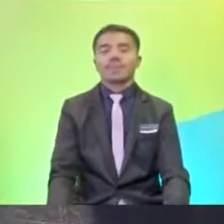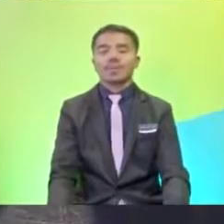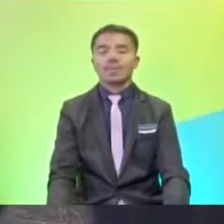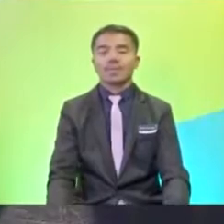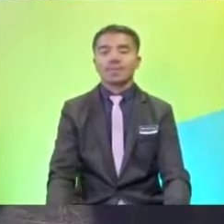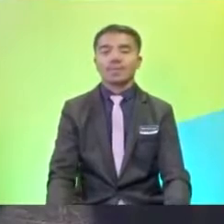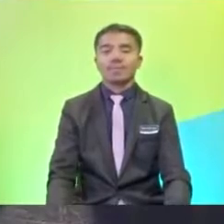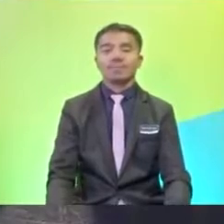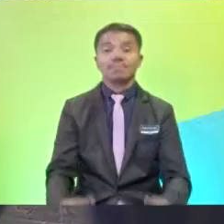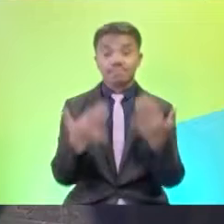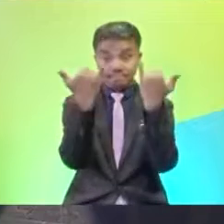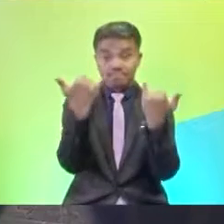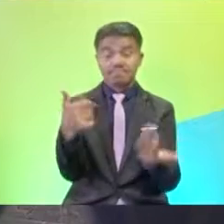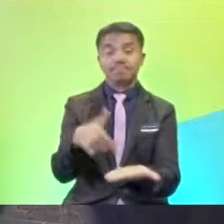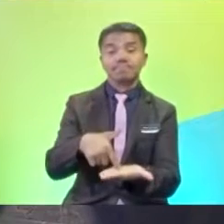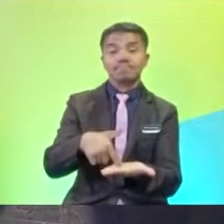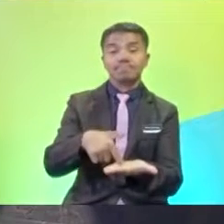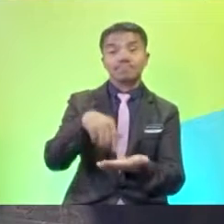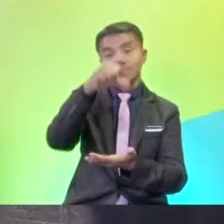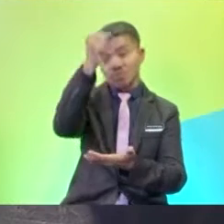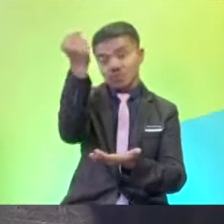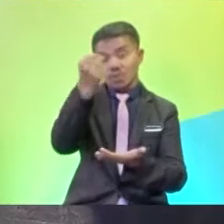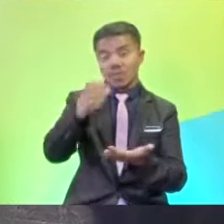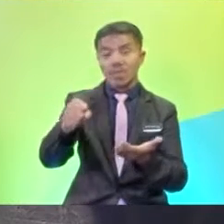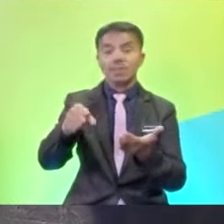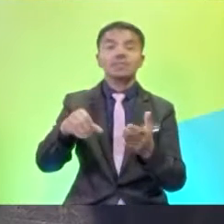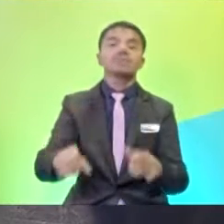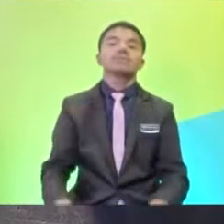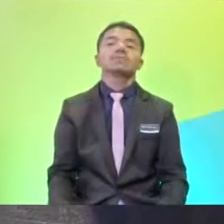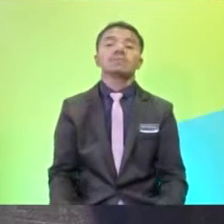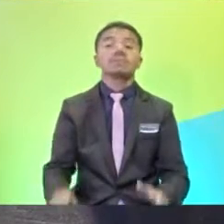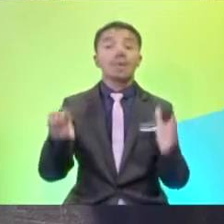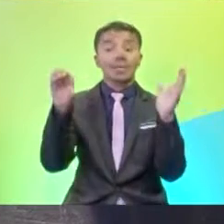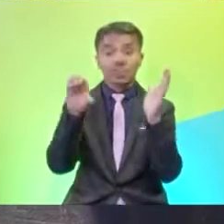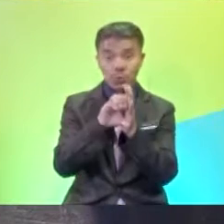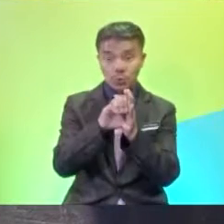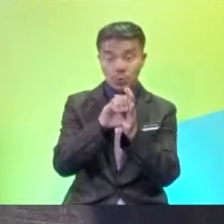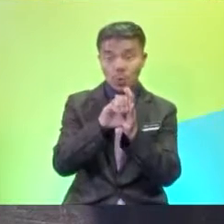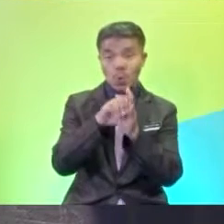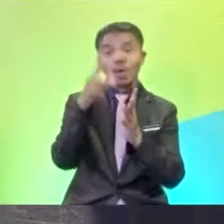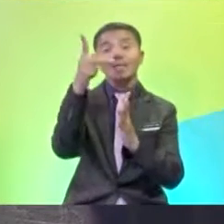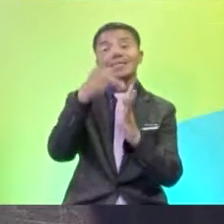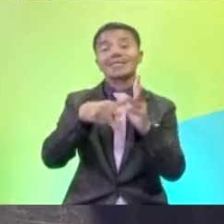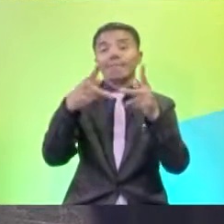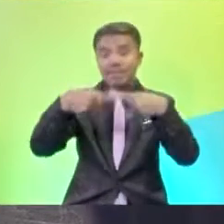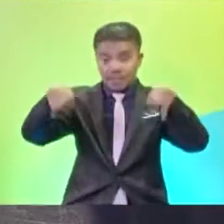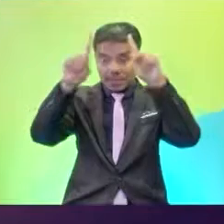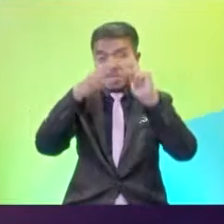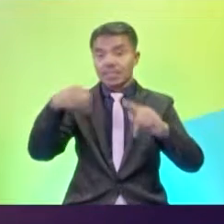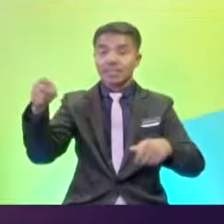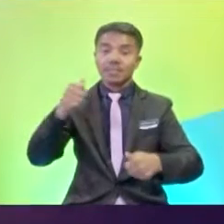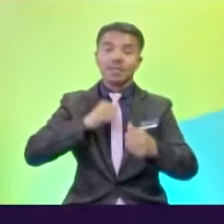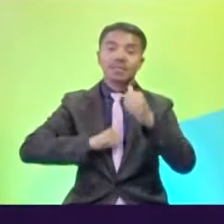Google berikan satu seorang satu contoh kepentingan tadi oke yang pertama